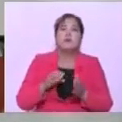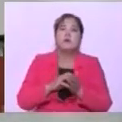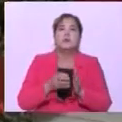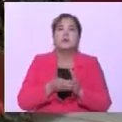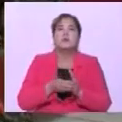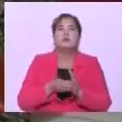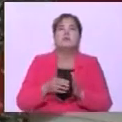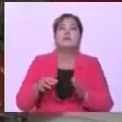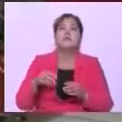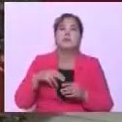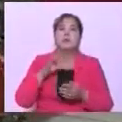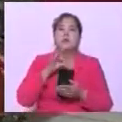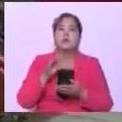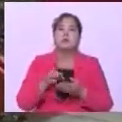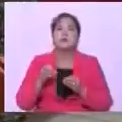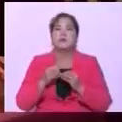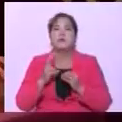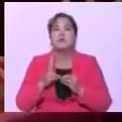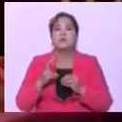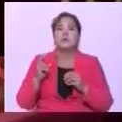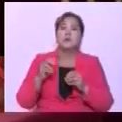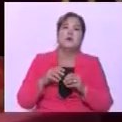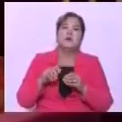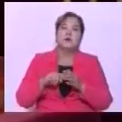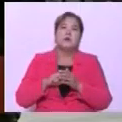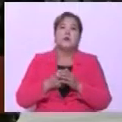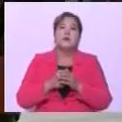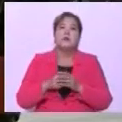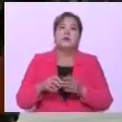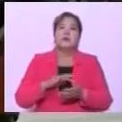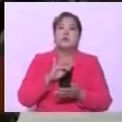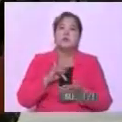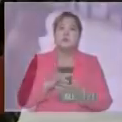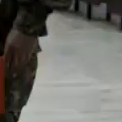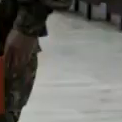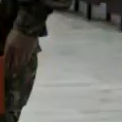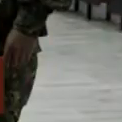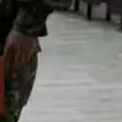Отметим, что в регионе всего 12 закрытых участков. Айжан Сабитхозарулан Аметлодидар.